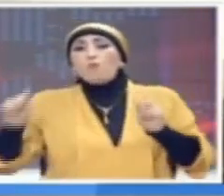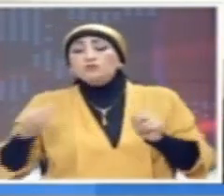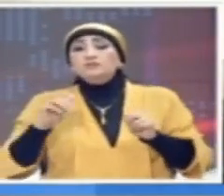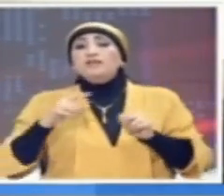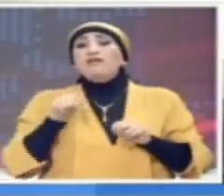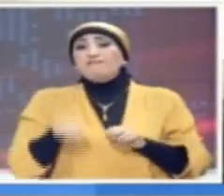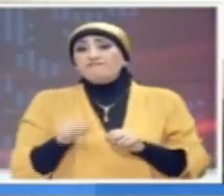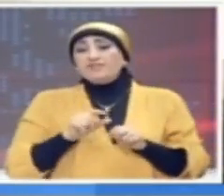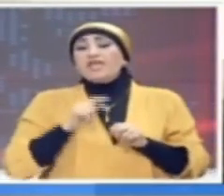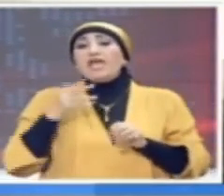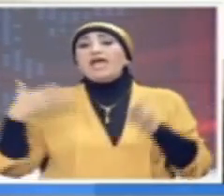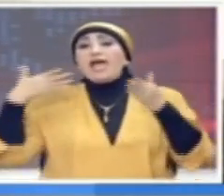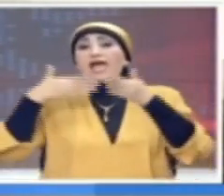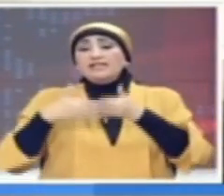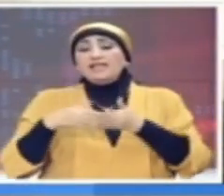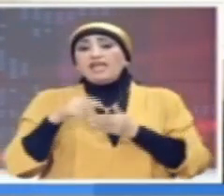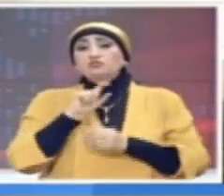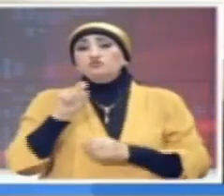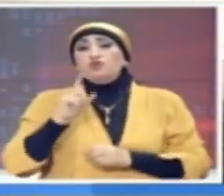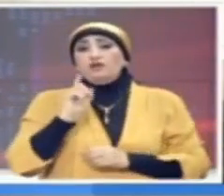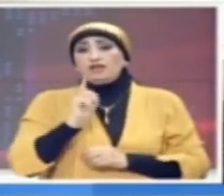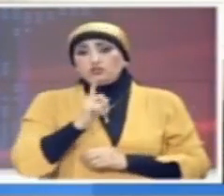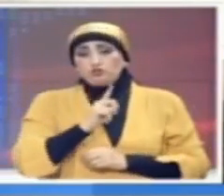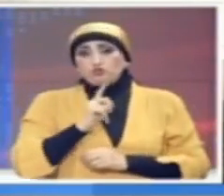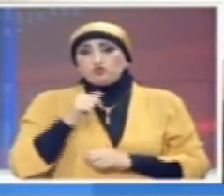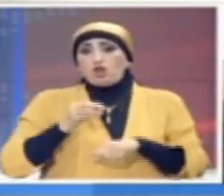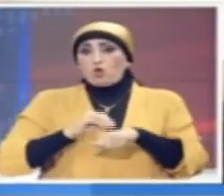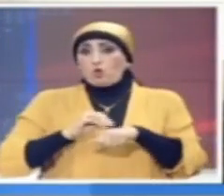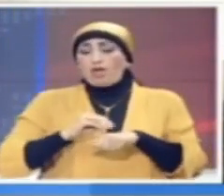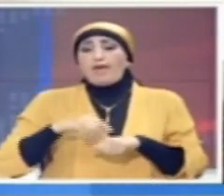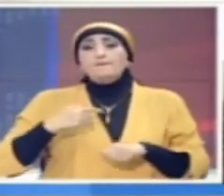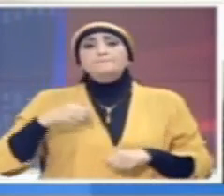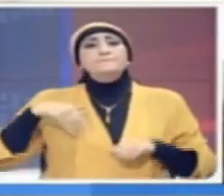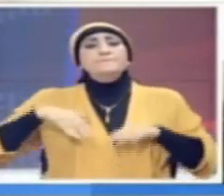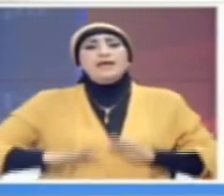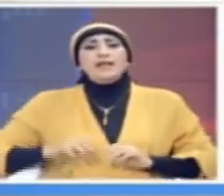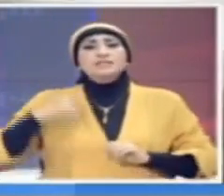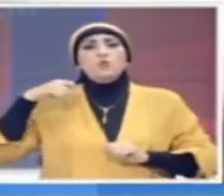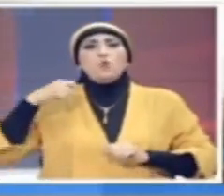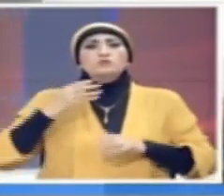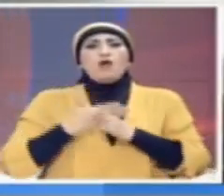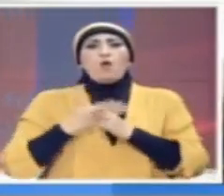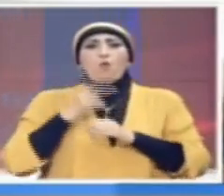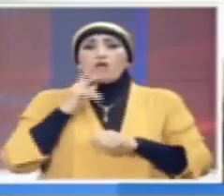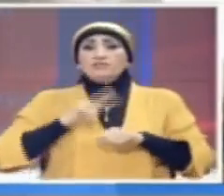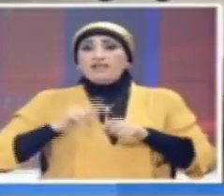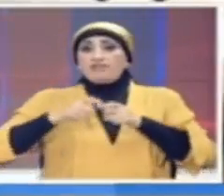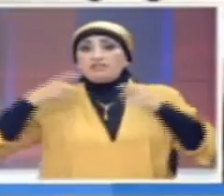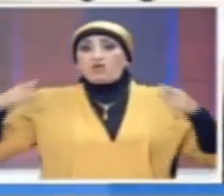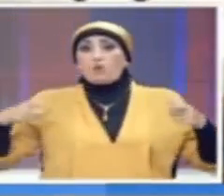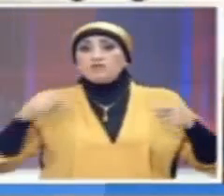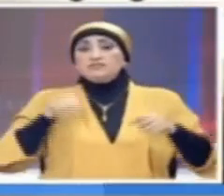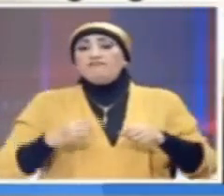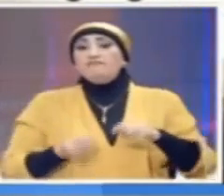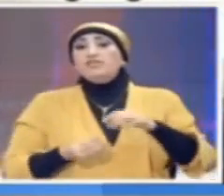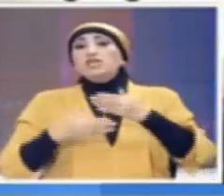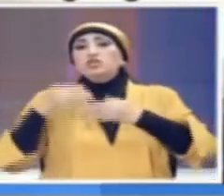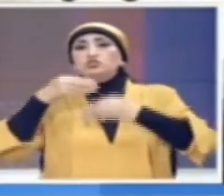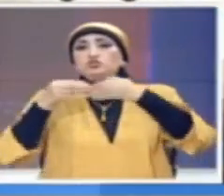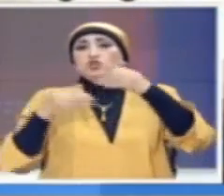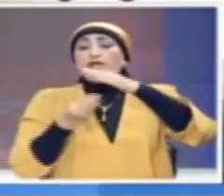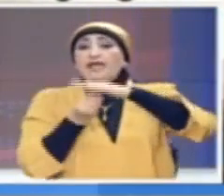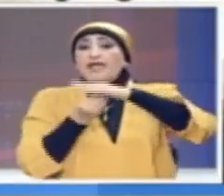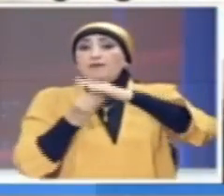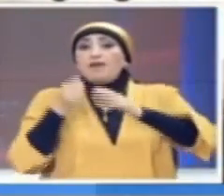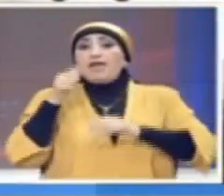قبول الطلبات حتى نهاية نوفمبر الجاري. مجلس الوزراء نفى كذلك التوسع في إنشاء الجامعات الأهلية تمهيدا